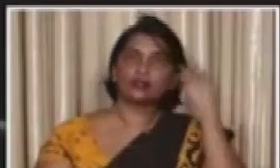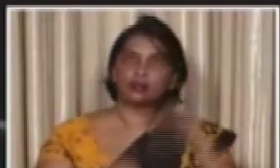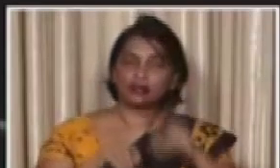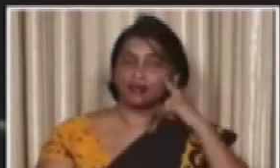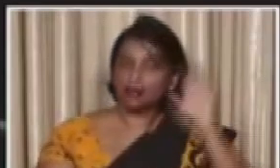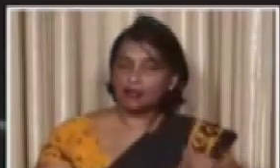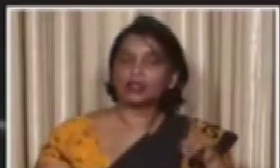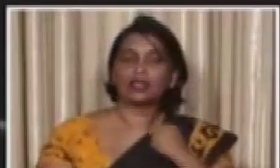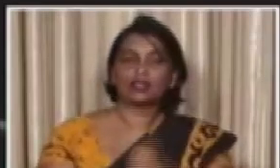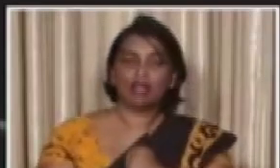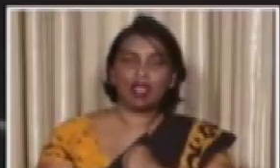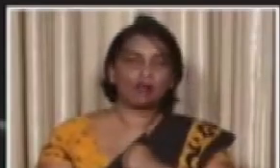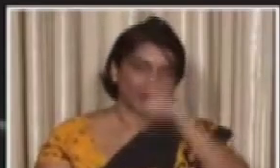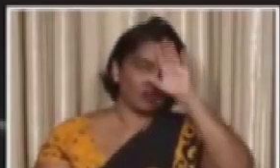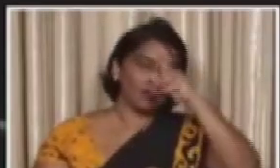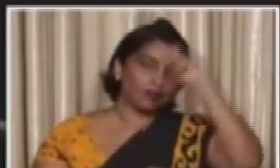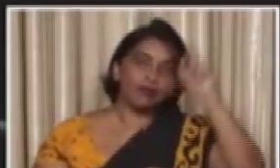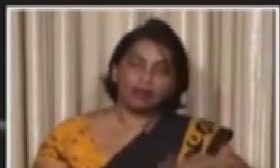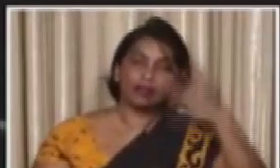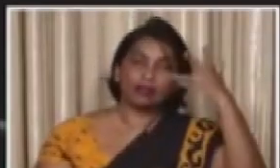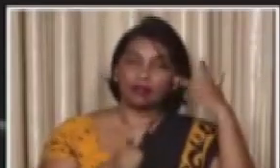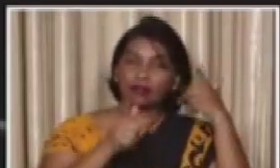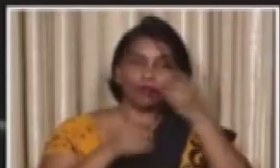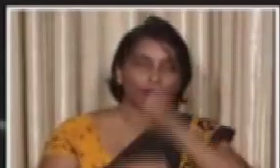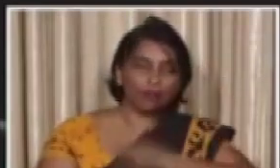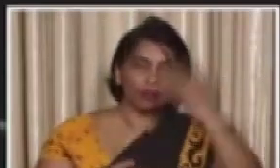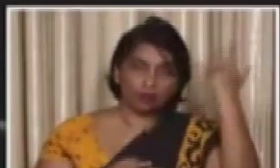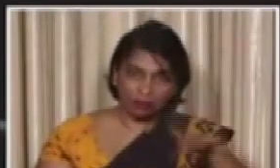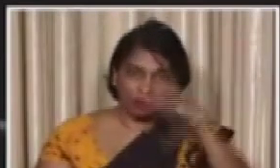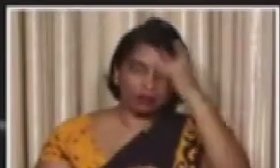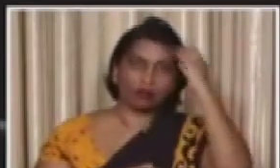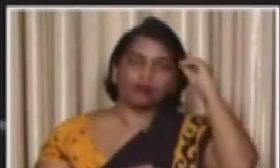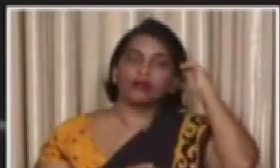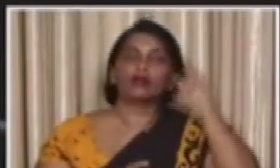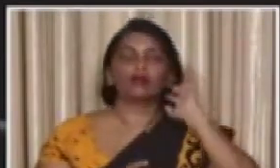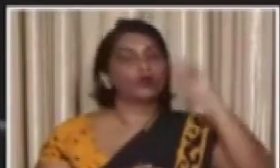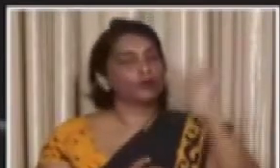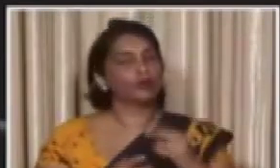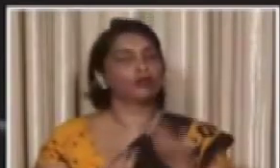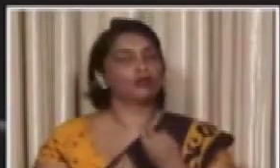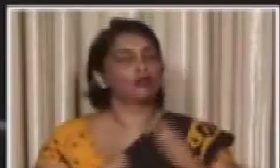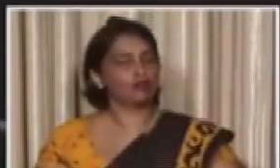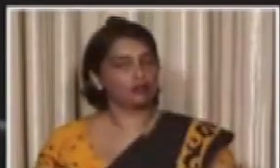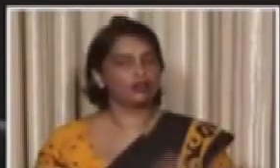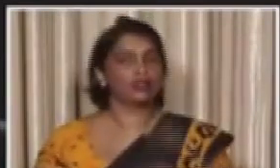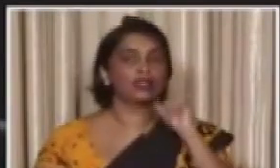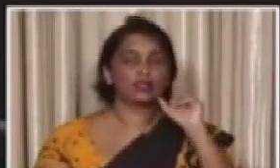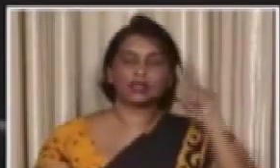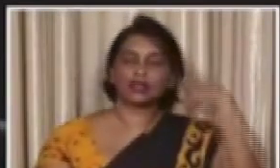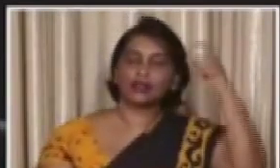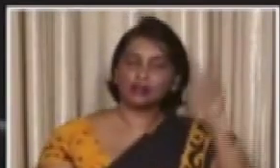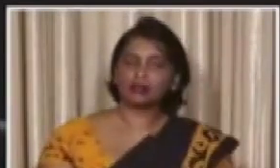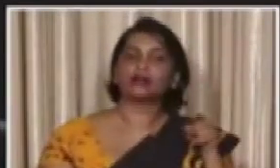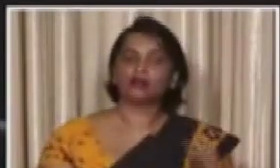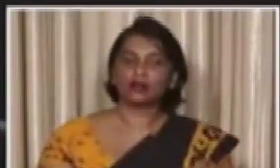අපේක්ෂක ගාමිණී දිසානායක මහතාගේ ඝාතනයත් සමගම ජයග්‍රහණය ගිලිහුණා. චන්ද්‍රිකා බණ්ඩාරනායක